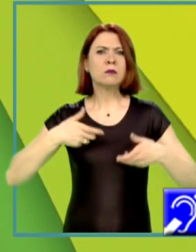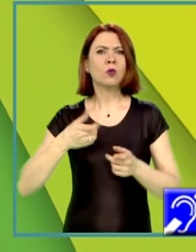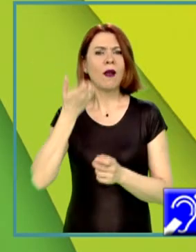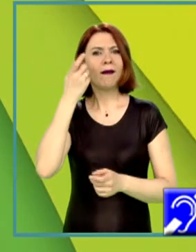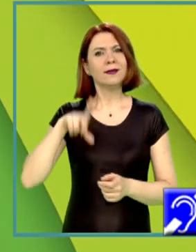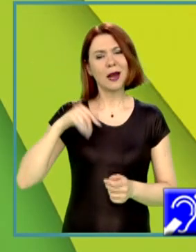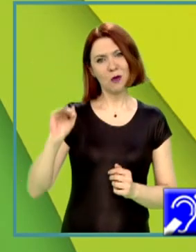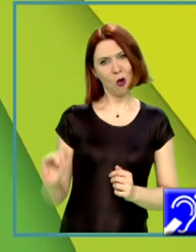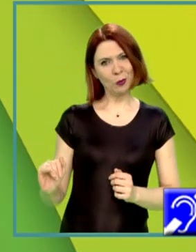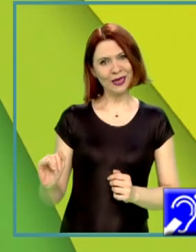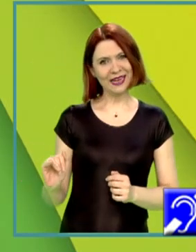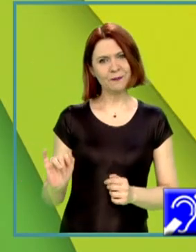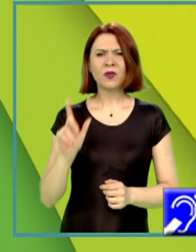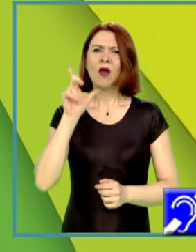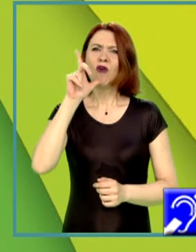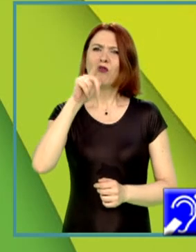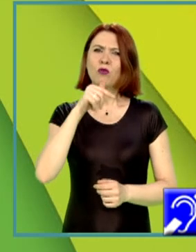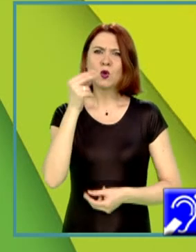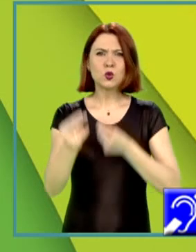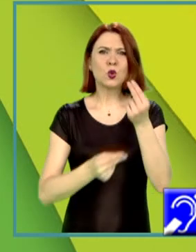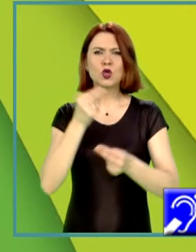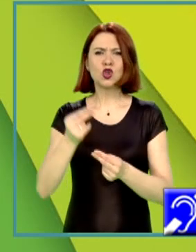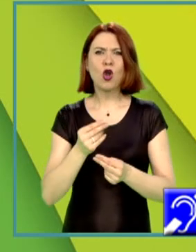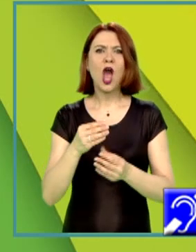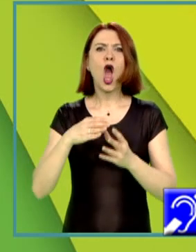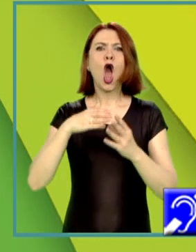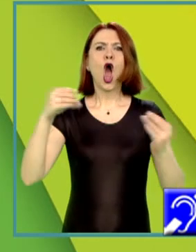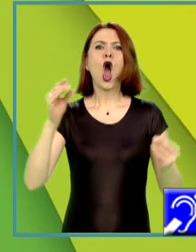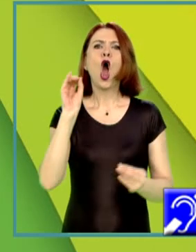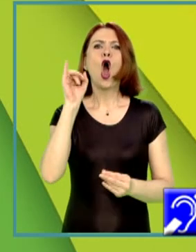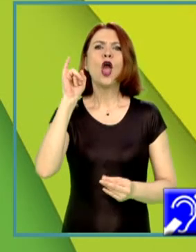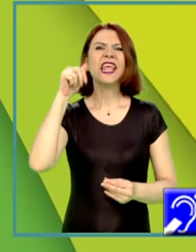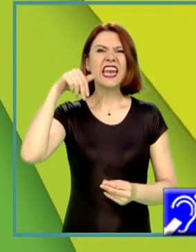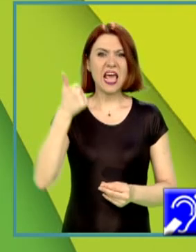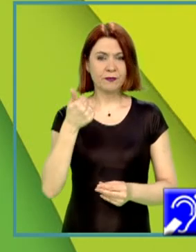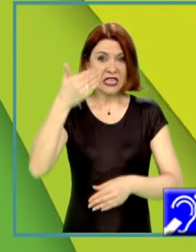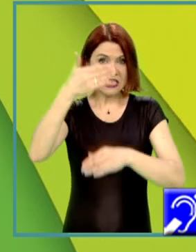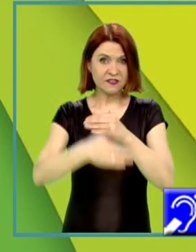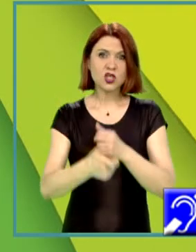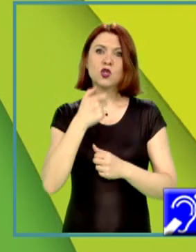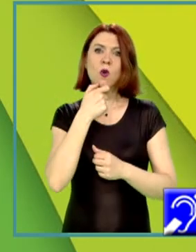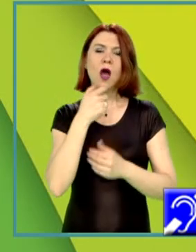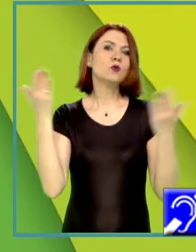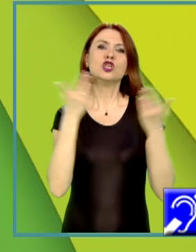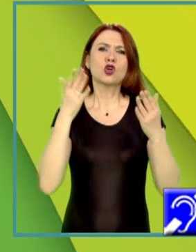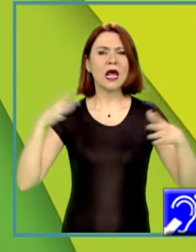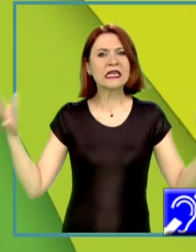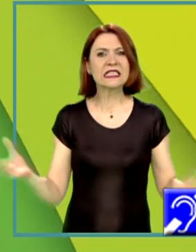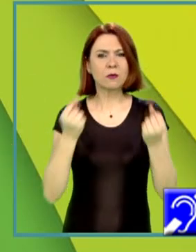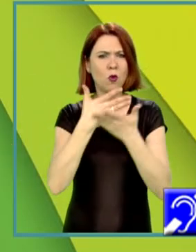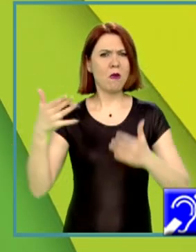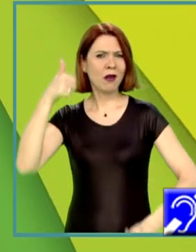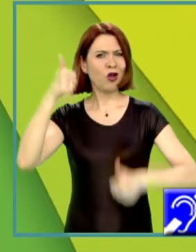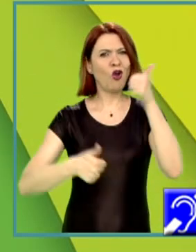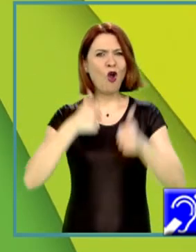vremea când eram copil frumosul joc al oi na sfârșitul fiecărui an școlar era sărbătorit cu un mare